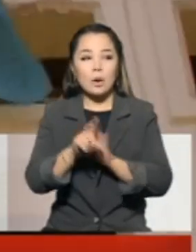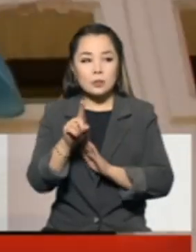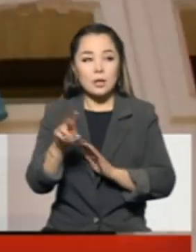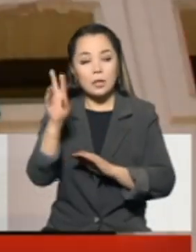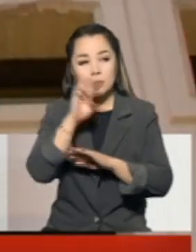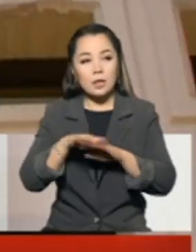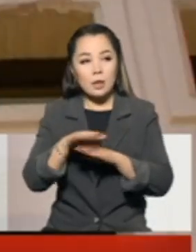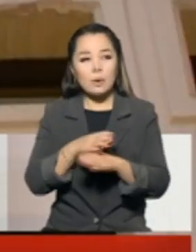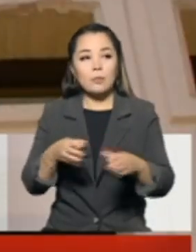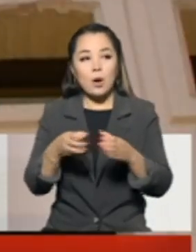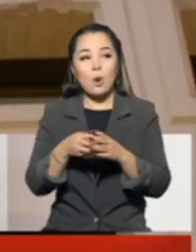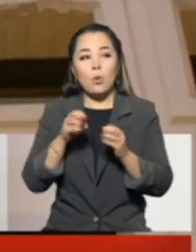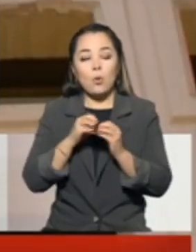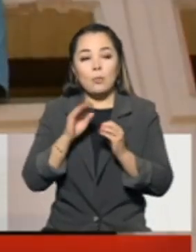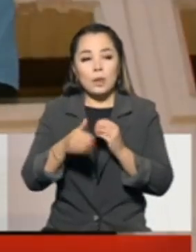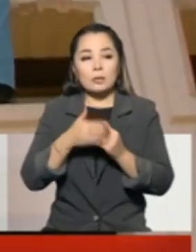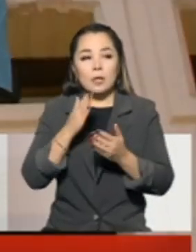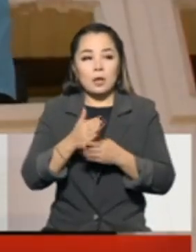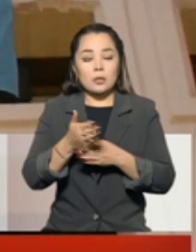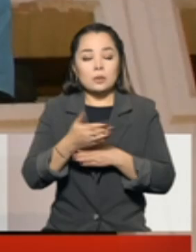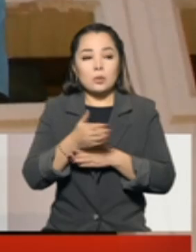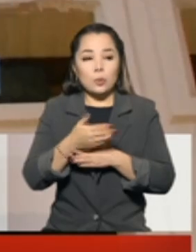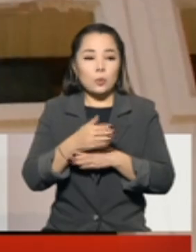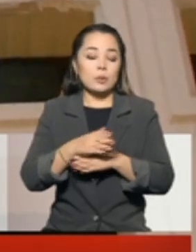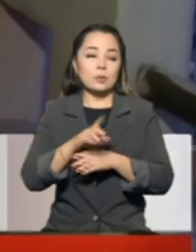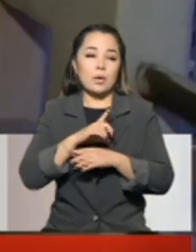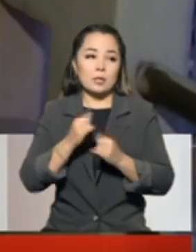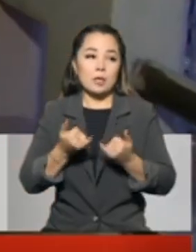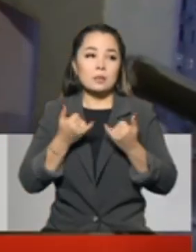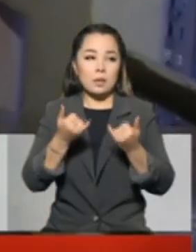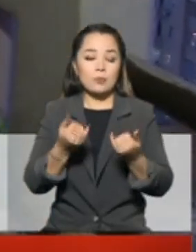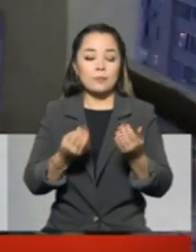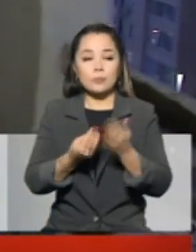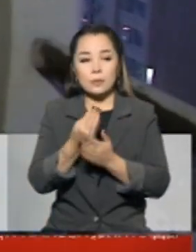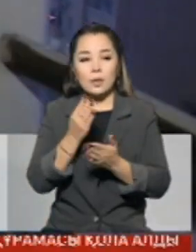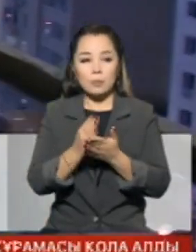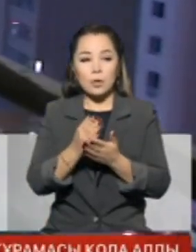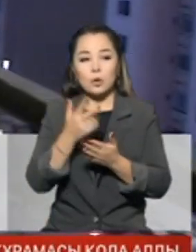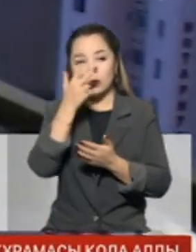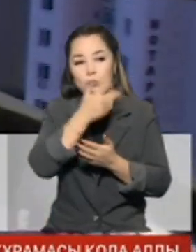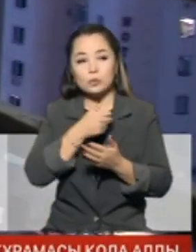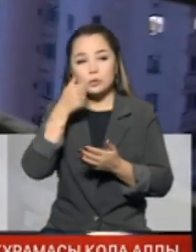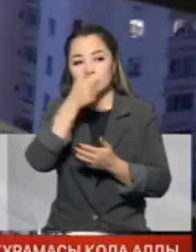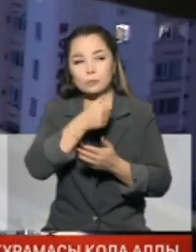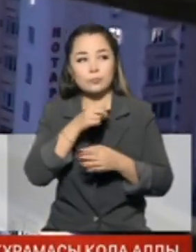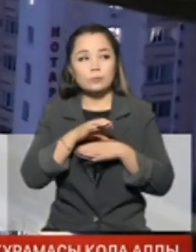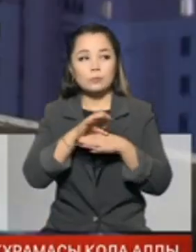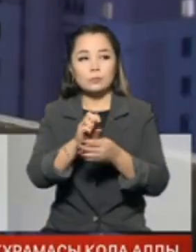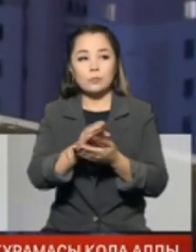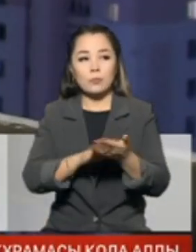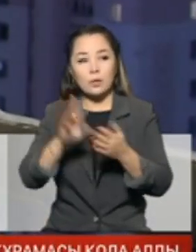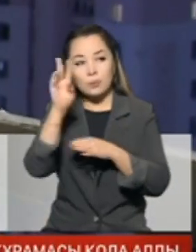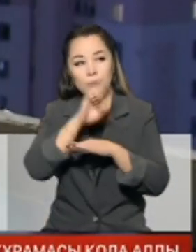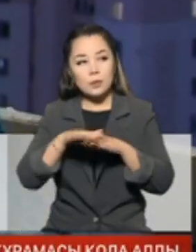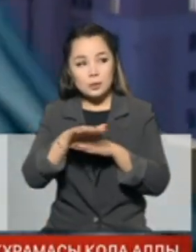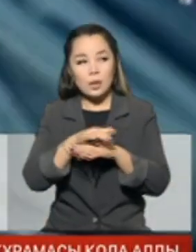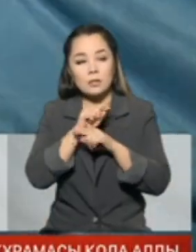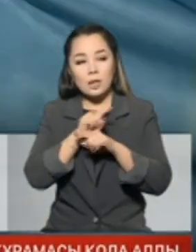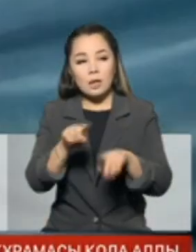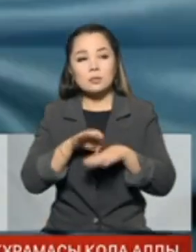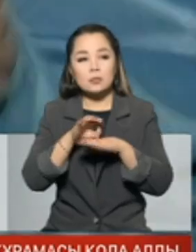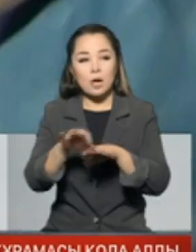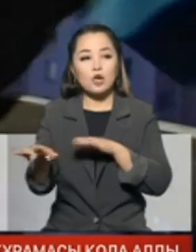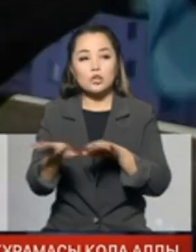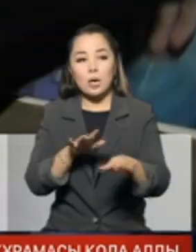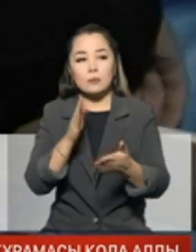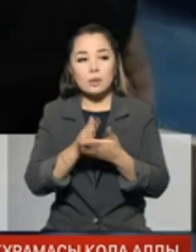ел бойынша 10 мың ту ілмек. Дәстүрлі акция осымен 3-ші жыл қатарынан өтіп жатыр. Мемлекеттік туды насихаттауға бағытталған